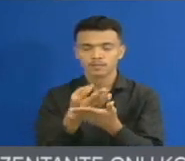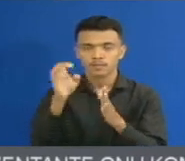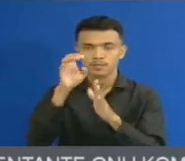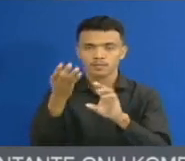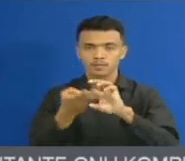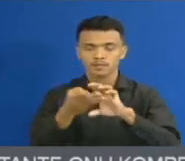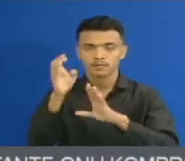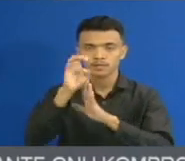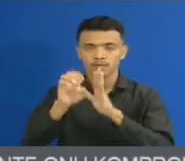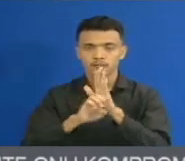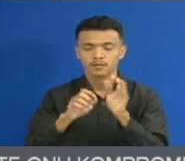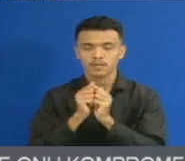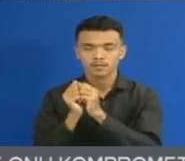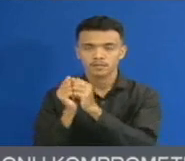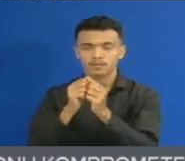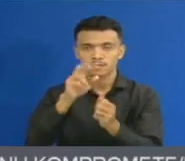hamutuk milyang atus tolu rua.